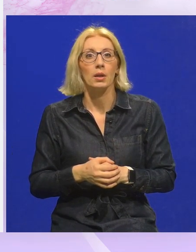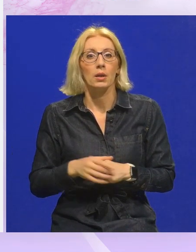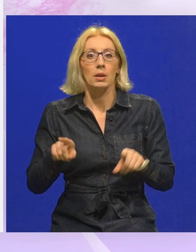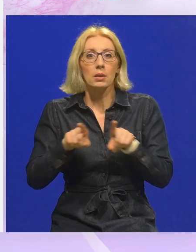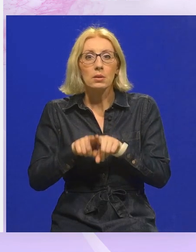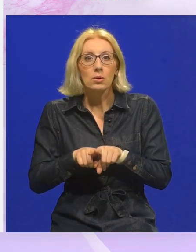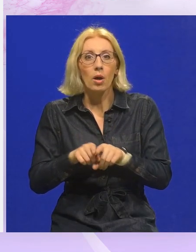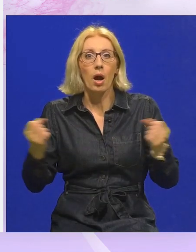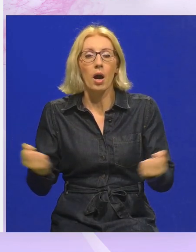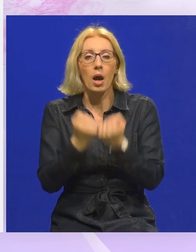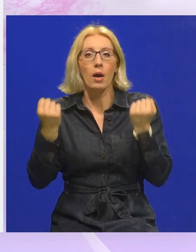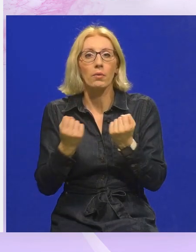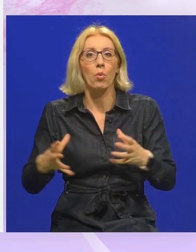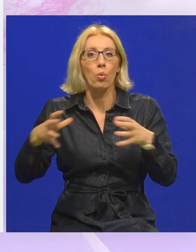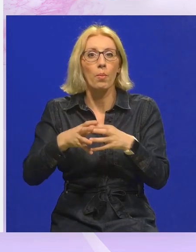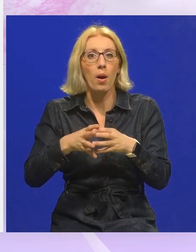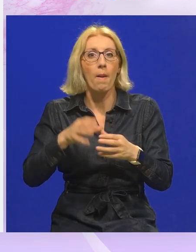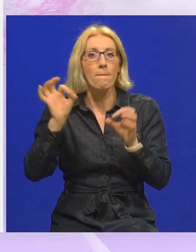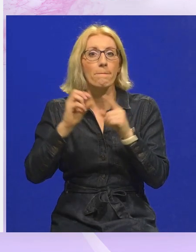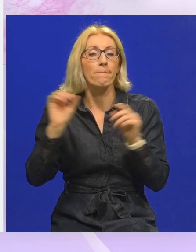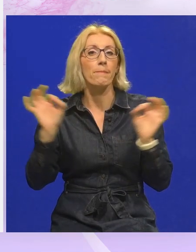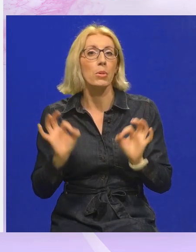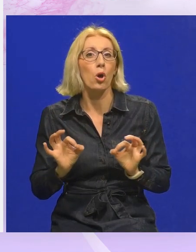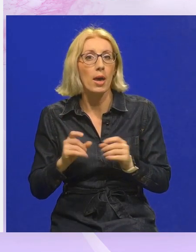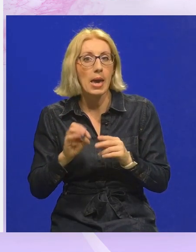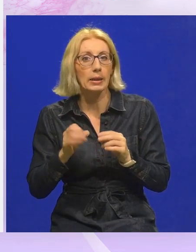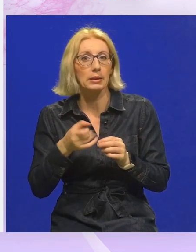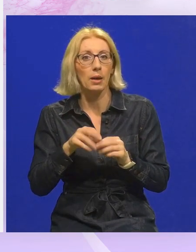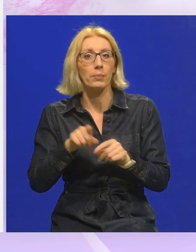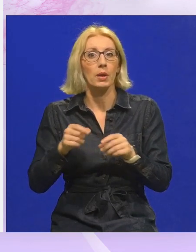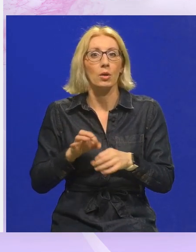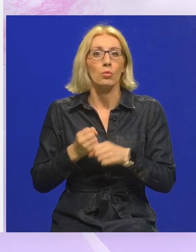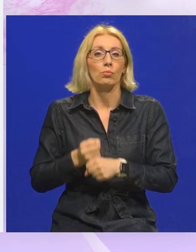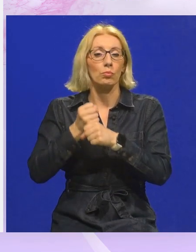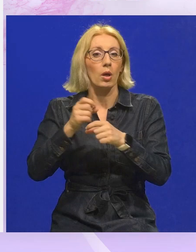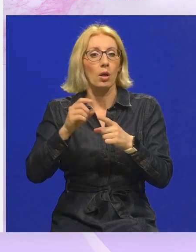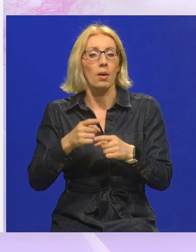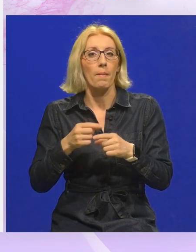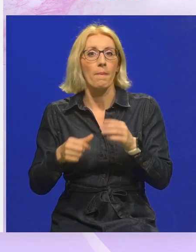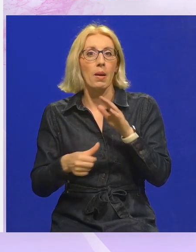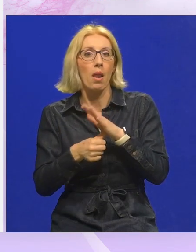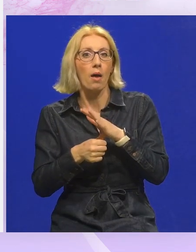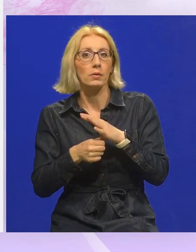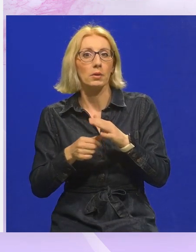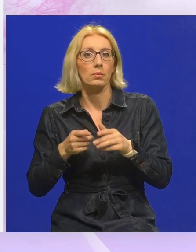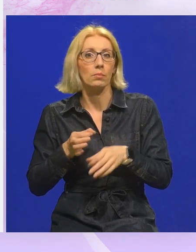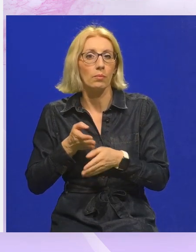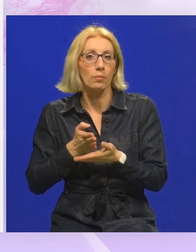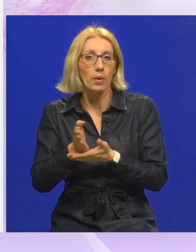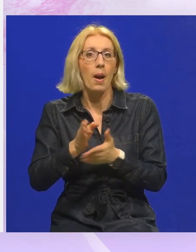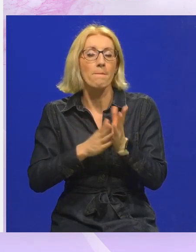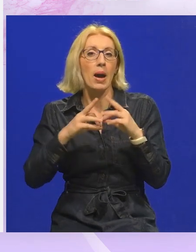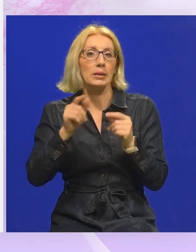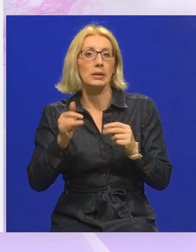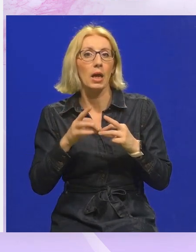Također, aktivnosti u sklopu projekta uključivale su i stručnim kadrom vođene kreativne radionice fotografije i animacije, koje